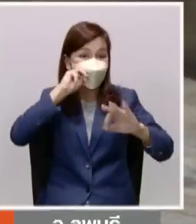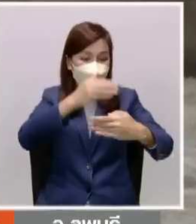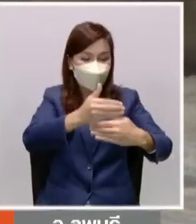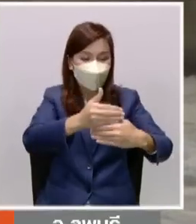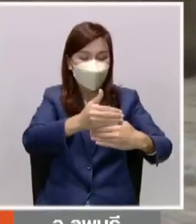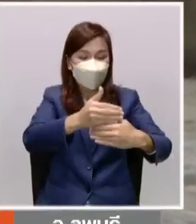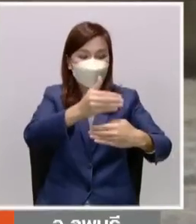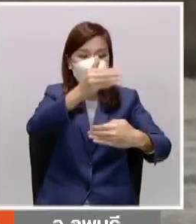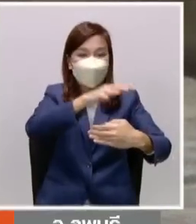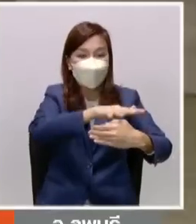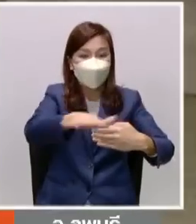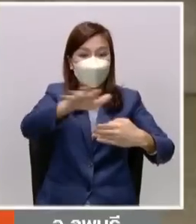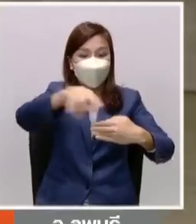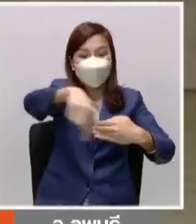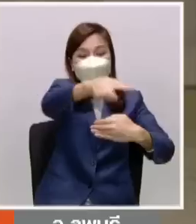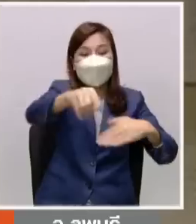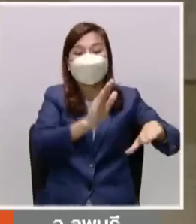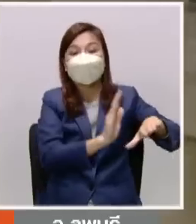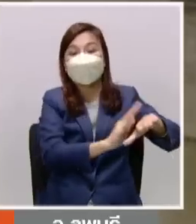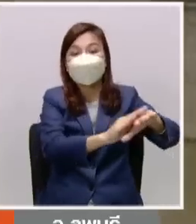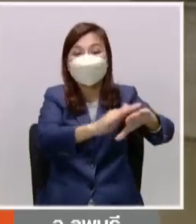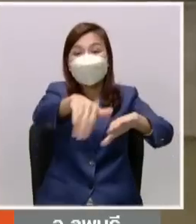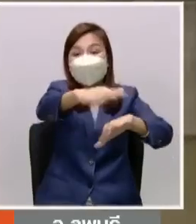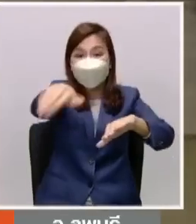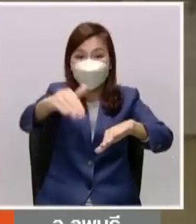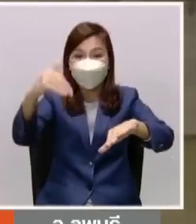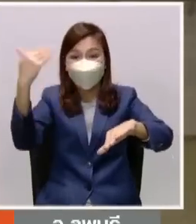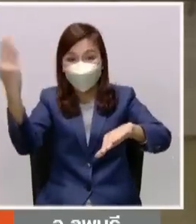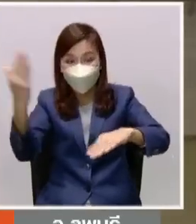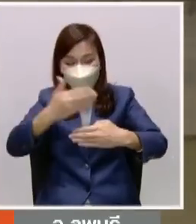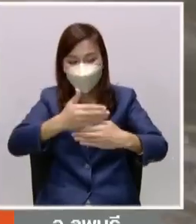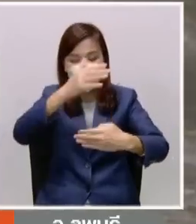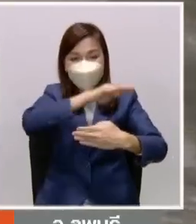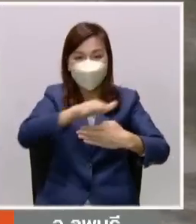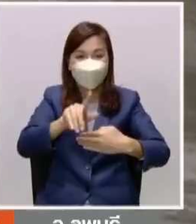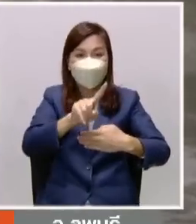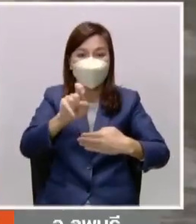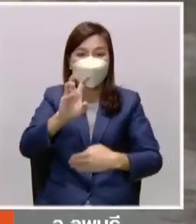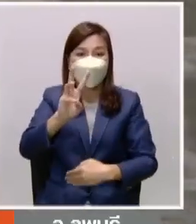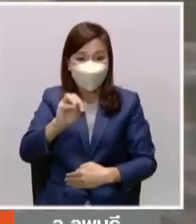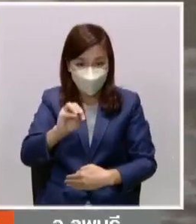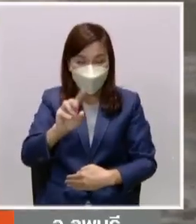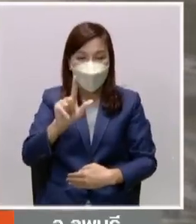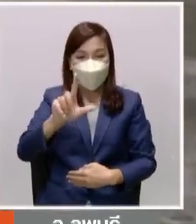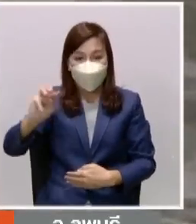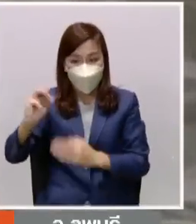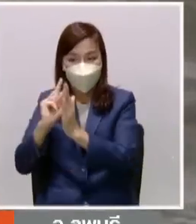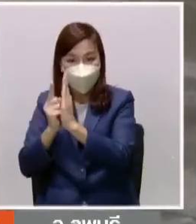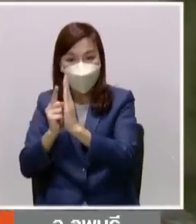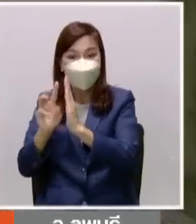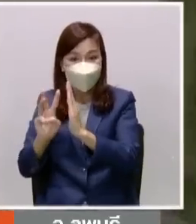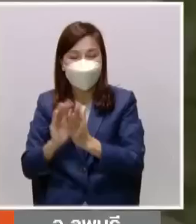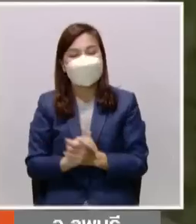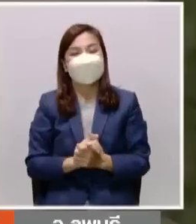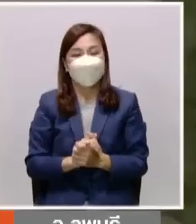ต่างๆนั้นมีการแจ้งเตือนล่วงหน้าครับปัจจุบันนี้ทางเขื่อนได้ระบายอยู่ที่ 160ลูกบาศก์เมตรต่อวินาทีทำให้ระดับน้ำ